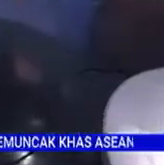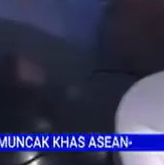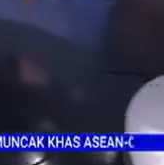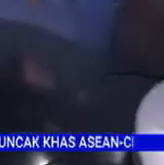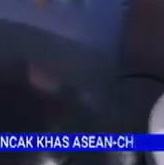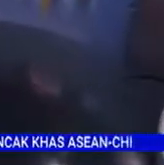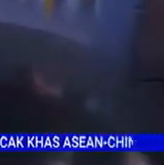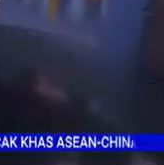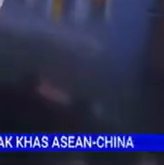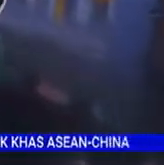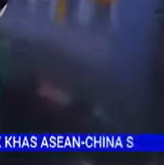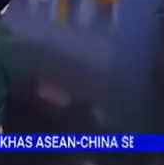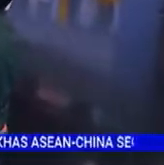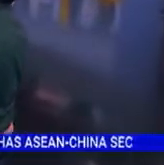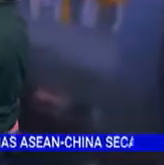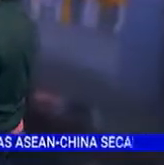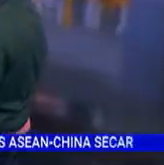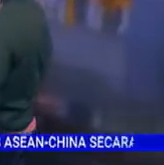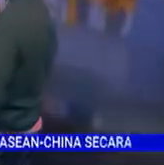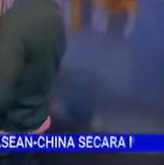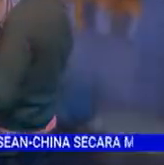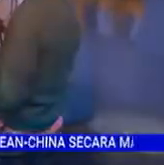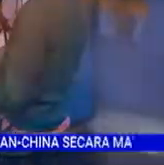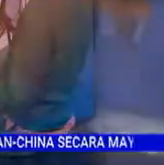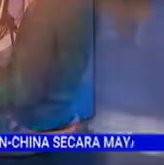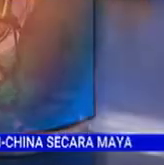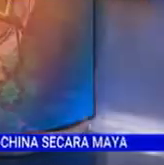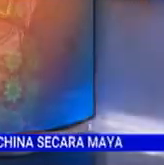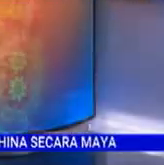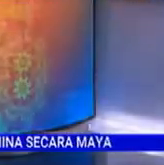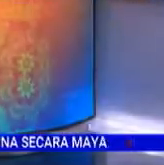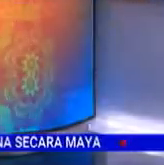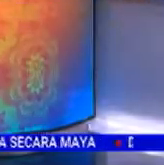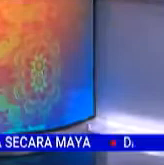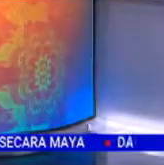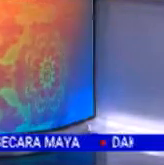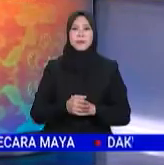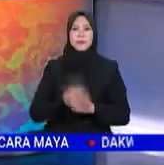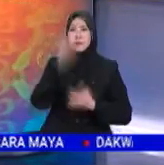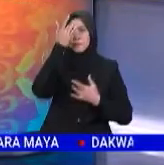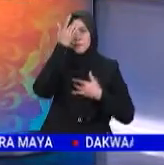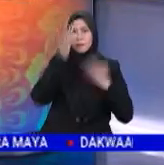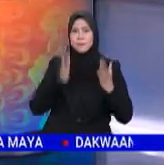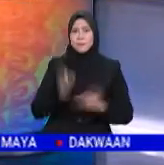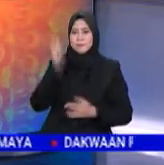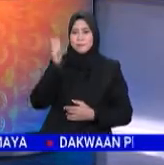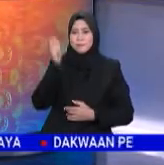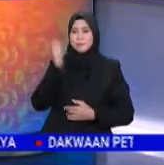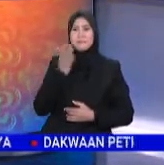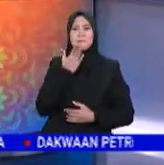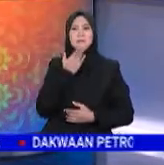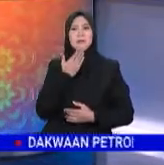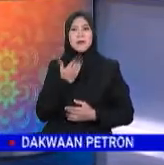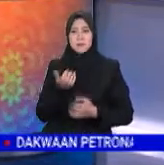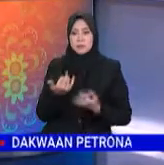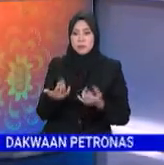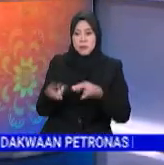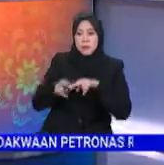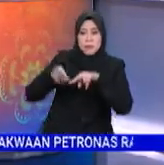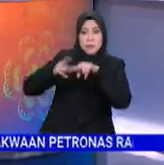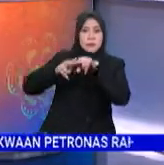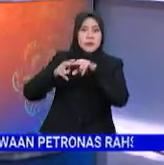Baik, kita ke Kuala Terengganu bersama Muhammad Rashidi Muhammad Isa. Difahamkan pesakit diabetes meningkat berbanding tahun